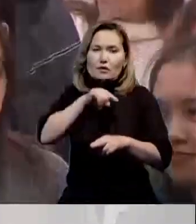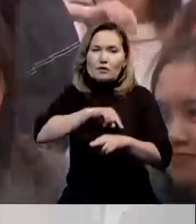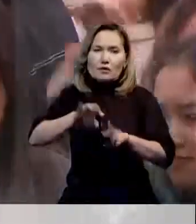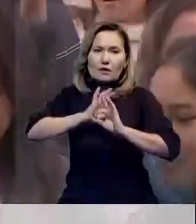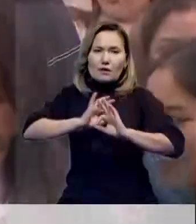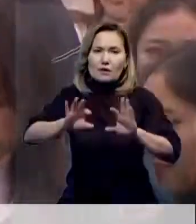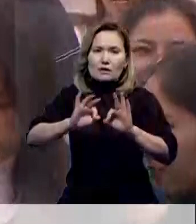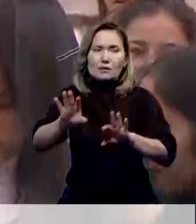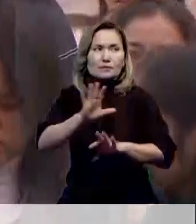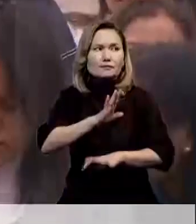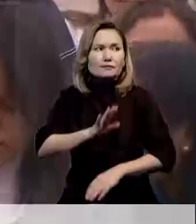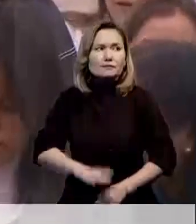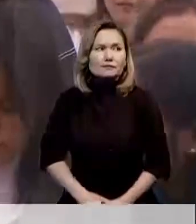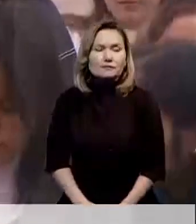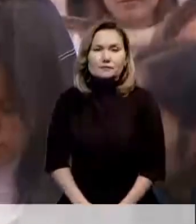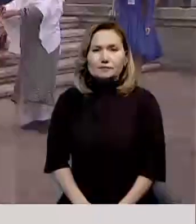шақырады.